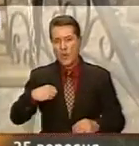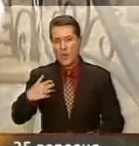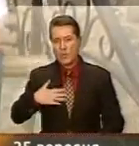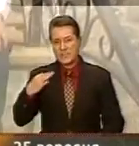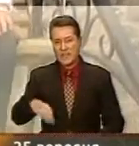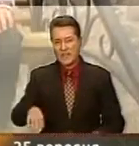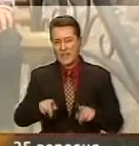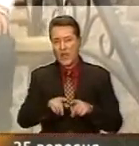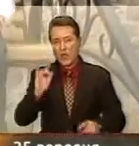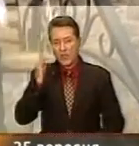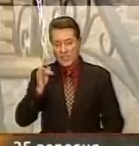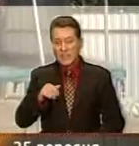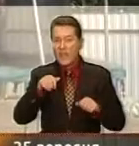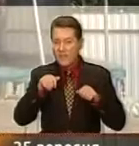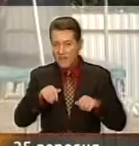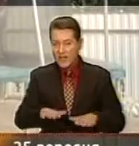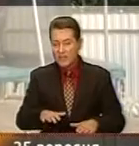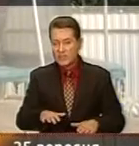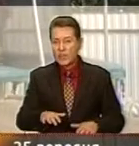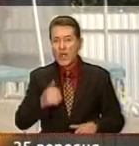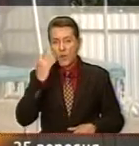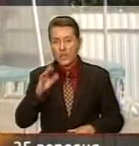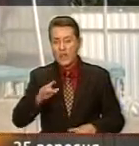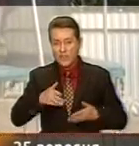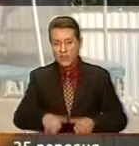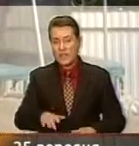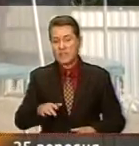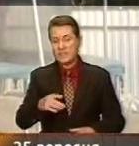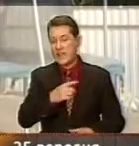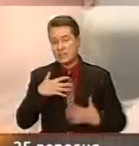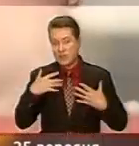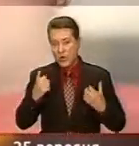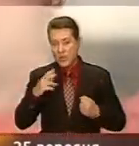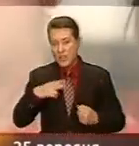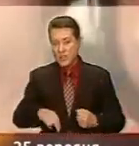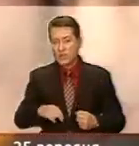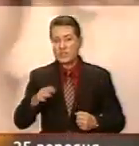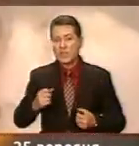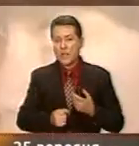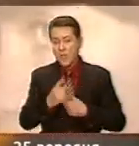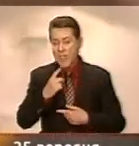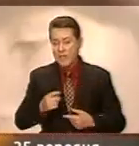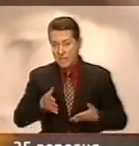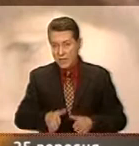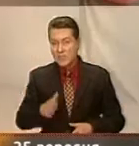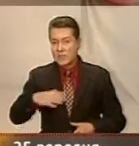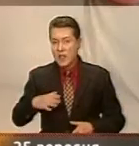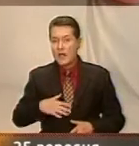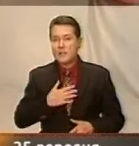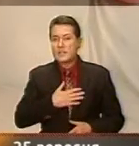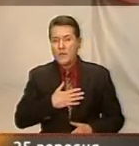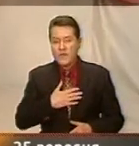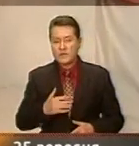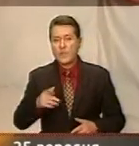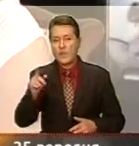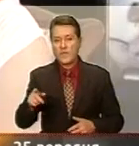таку дитину родина вирішила, щойно в них народився первісток – здорова донечка. Її появи чекали, затамувавши подих, бо чоловік Світлани –